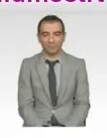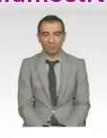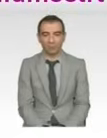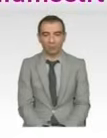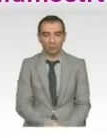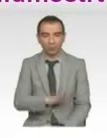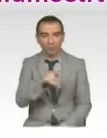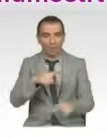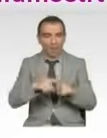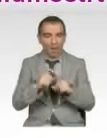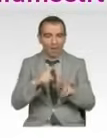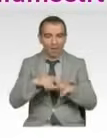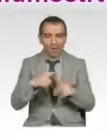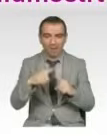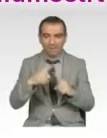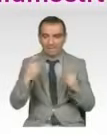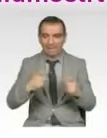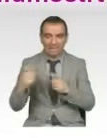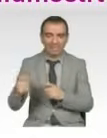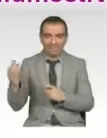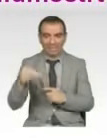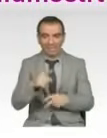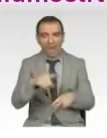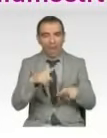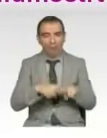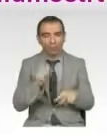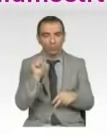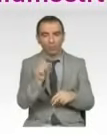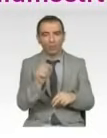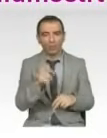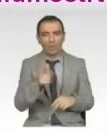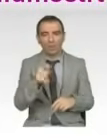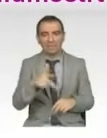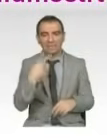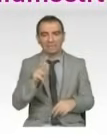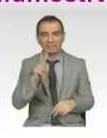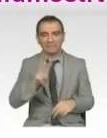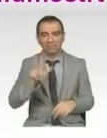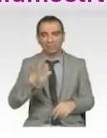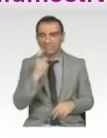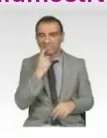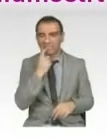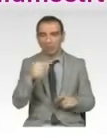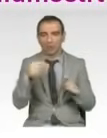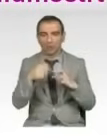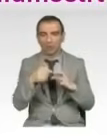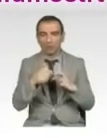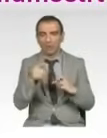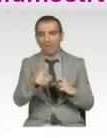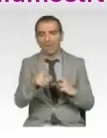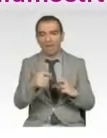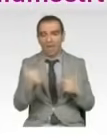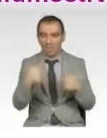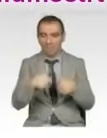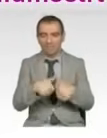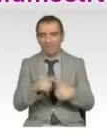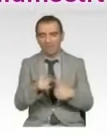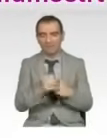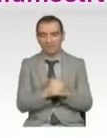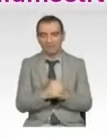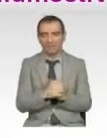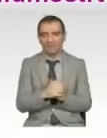Tüm adetleri yerine getiren Abdülkerim Kasongo, 2023 yılında Rümeysa Kasongo ile evlendi.